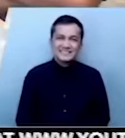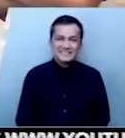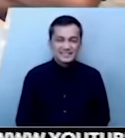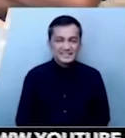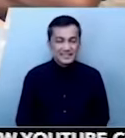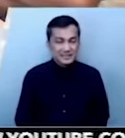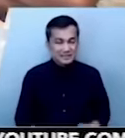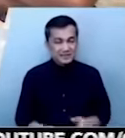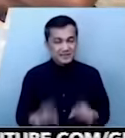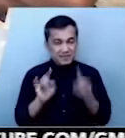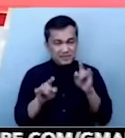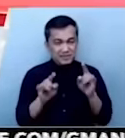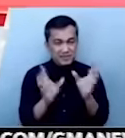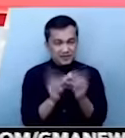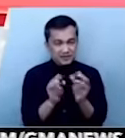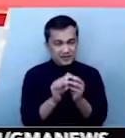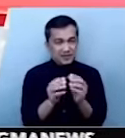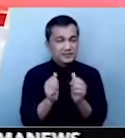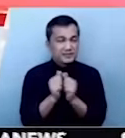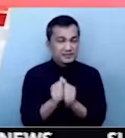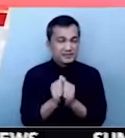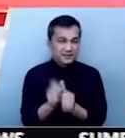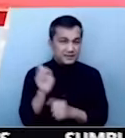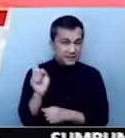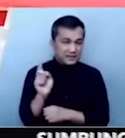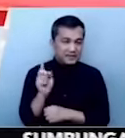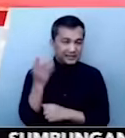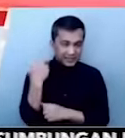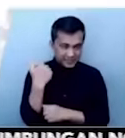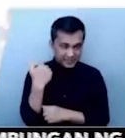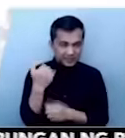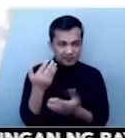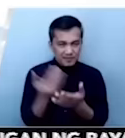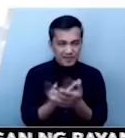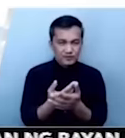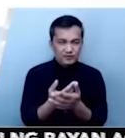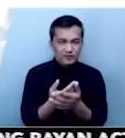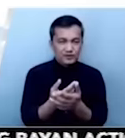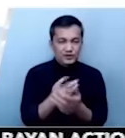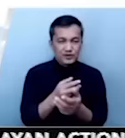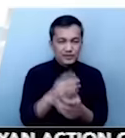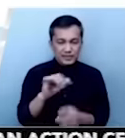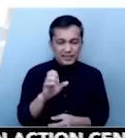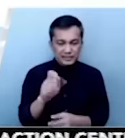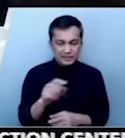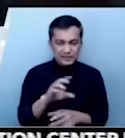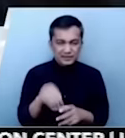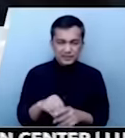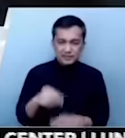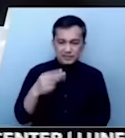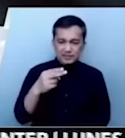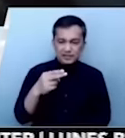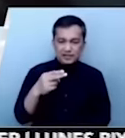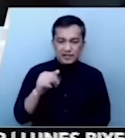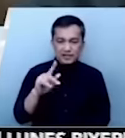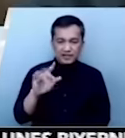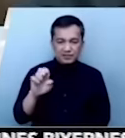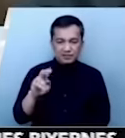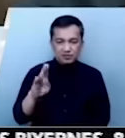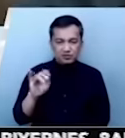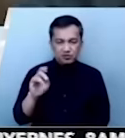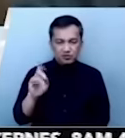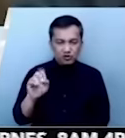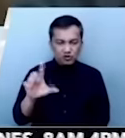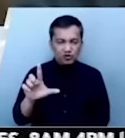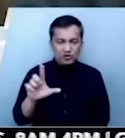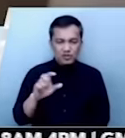Conference, nagsama-sama ang mga dati at bagong cast gaya ni Herlin Budol, Lizelle Lopez,